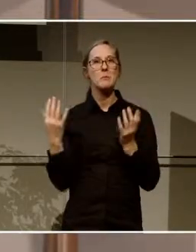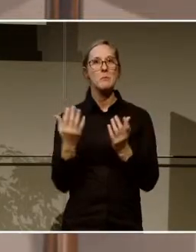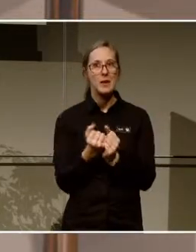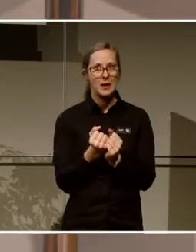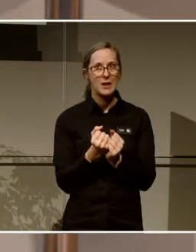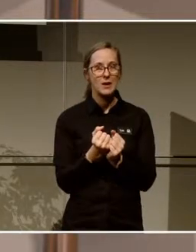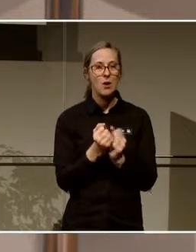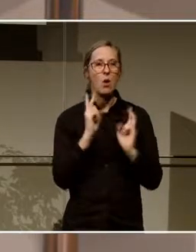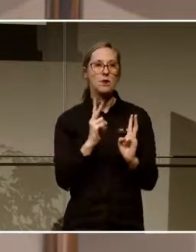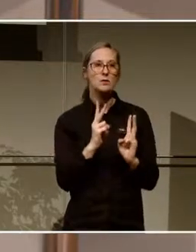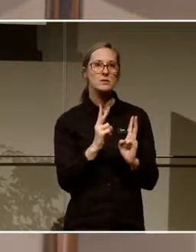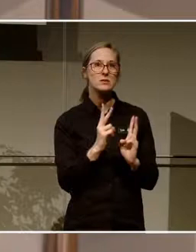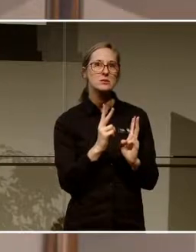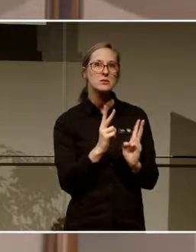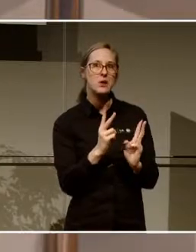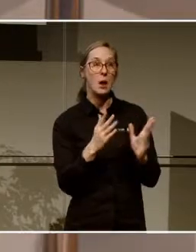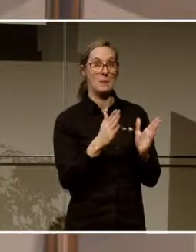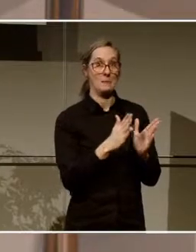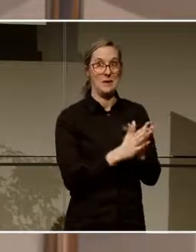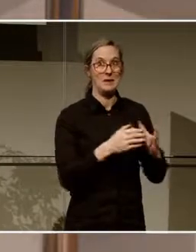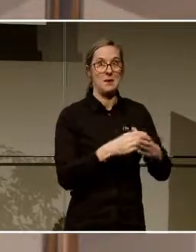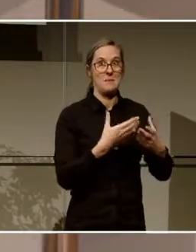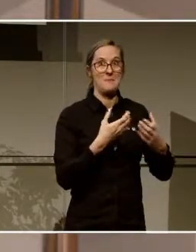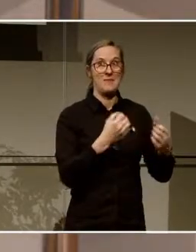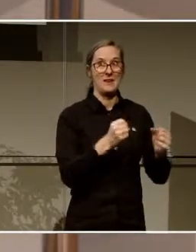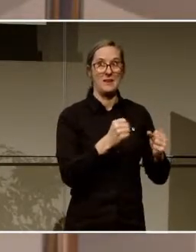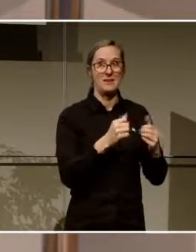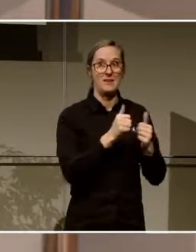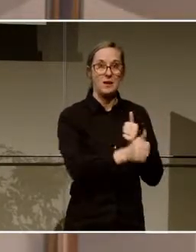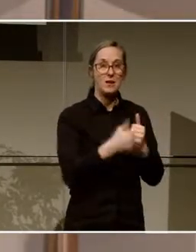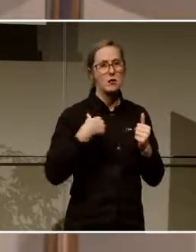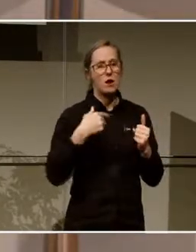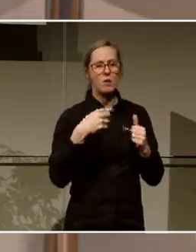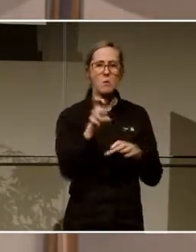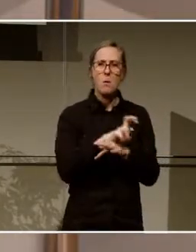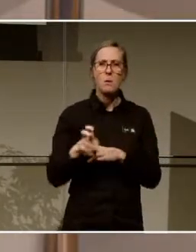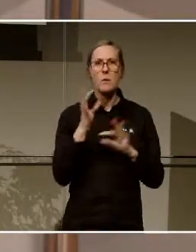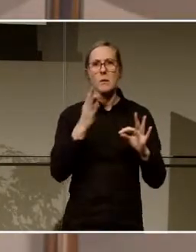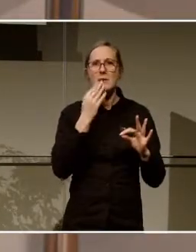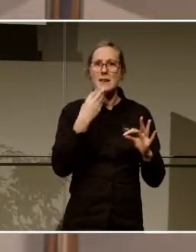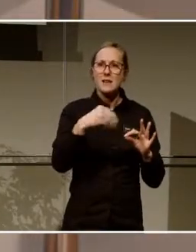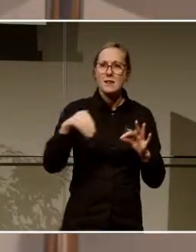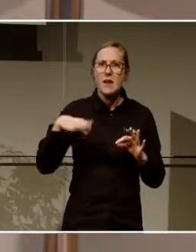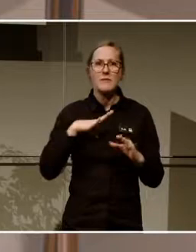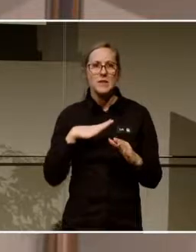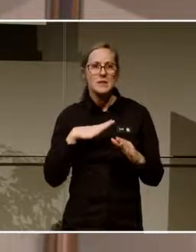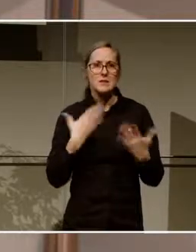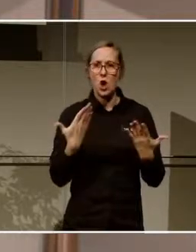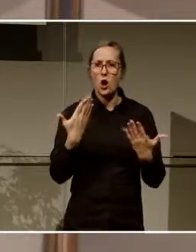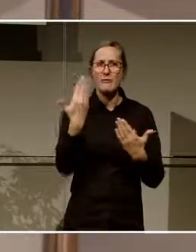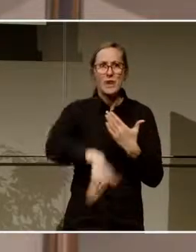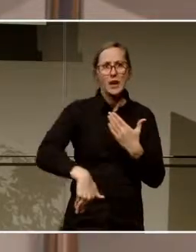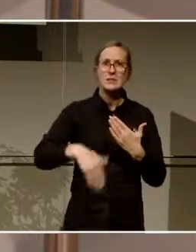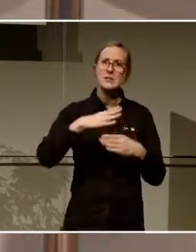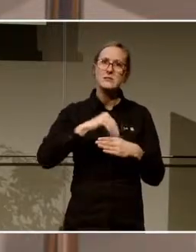som jag berättade om, lista ut vad är det som händer, vilka satsningar är på gång, vad görs på olika ställen i Sverige.